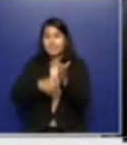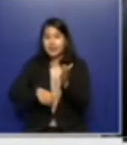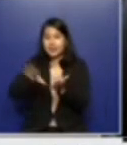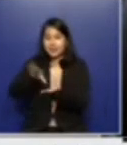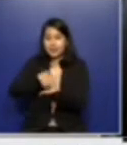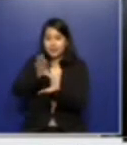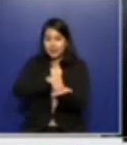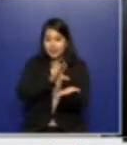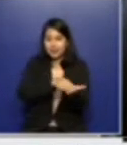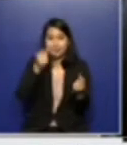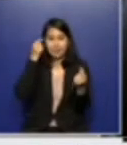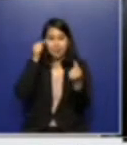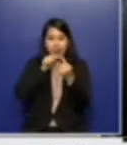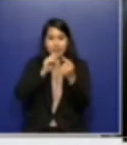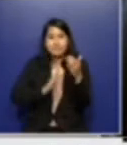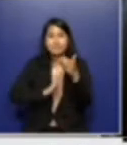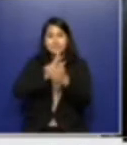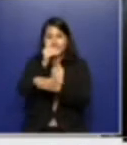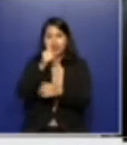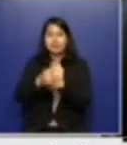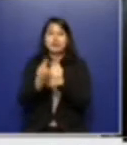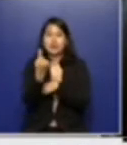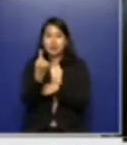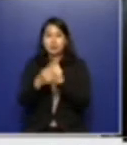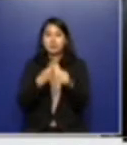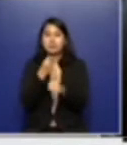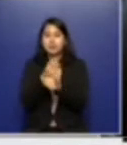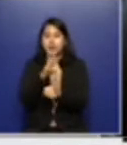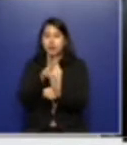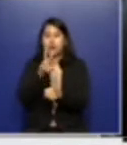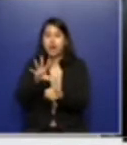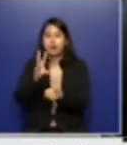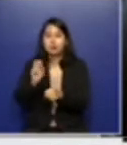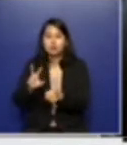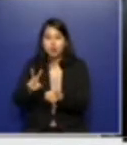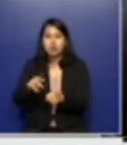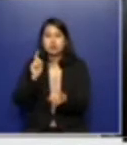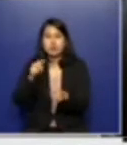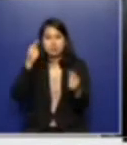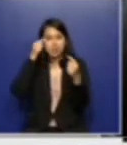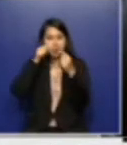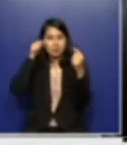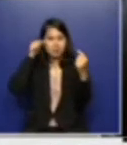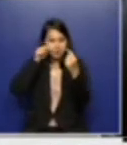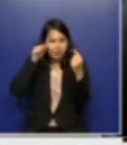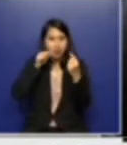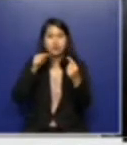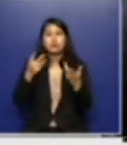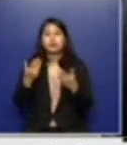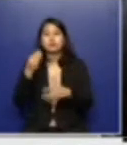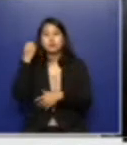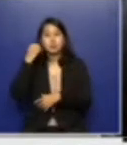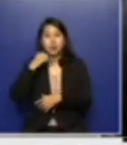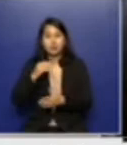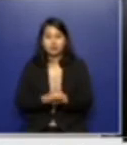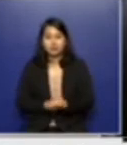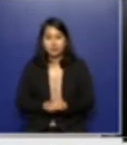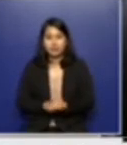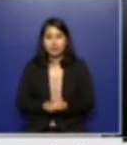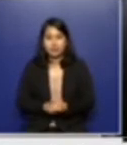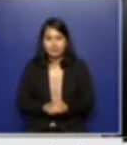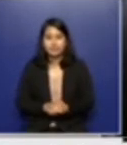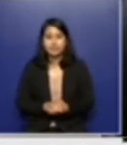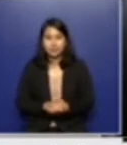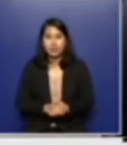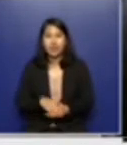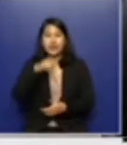ตามเป้าแค่ปีเดียวคือปี2562ค่ะนอกนั้นพลาดเป้าทั้งหมดนี่ขนาดเก็บภาษีในช่วงที่ประเทศไ